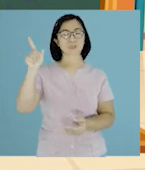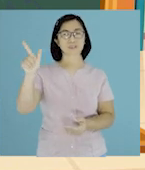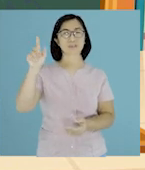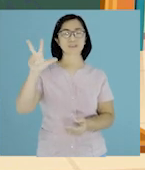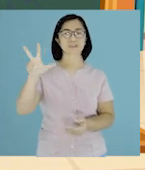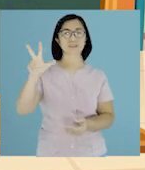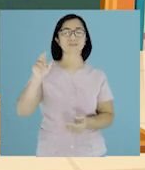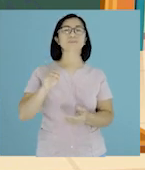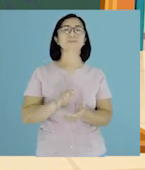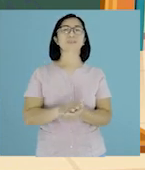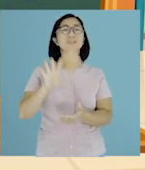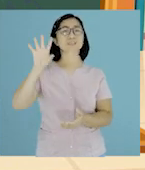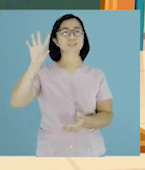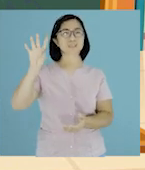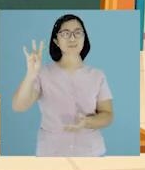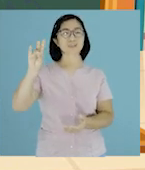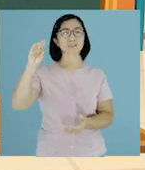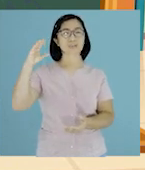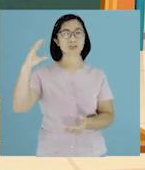923,